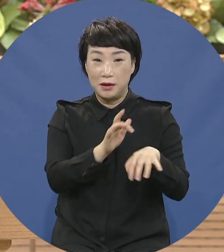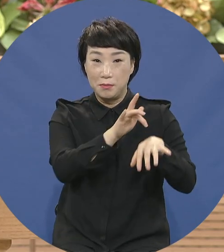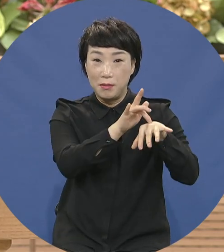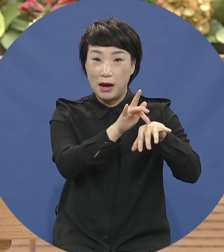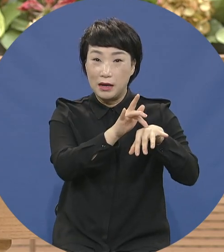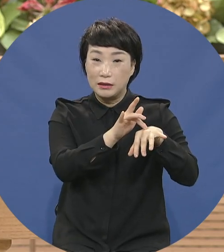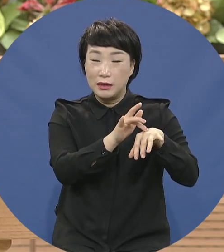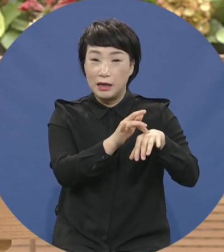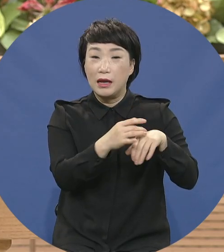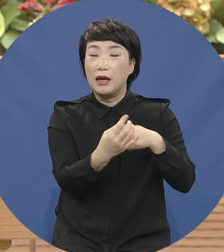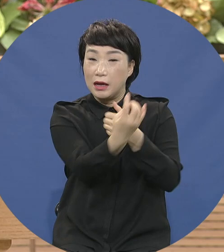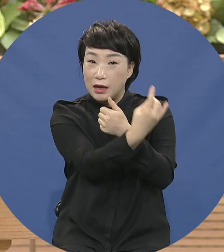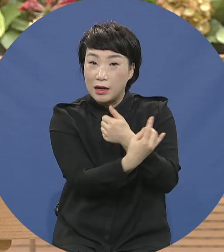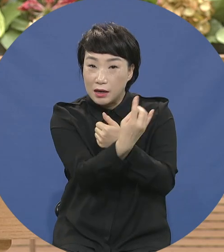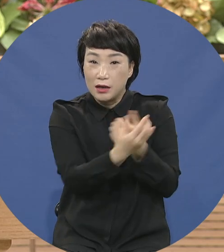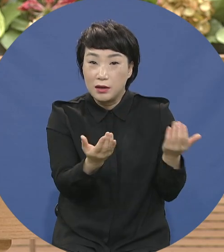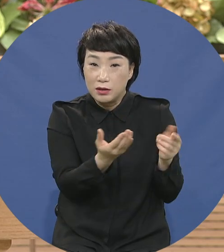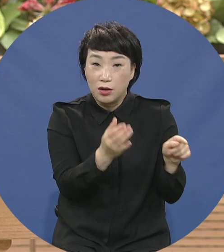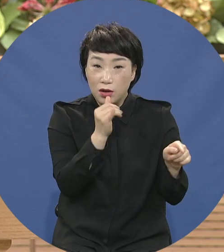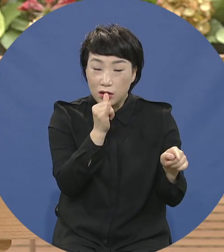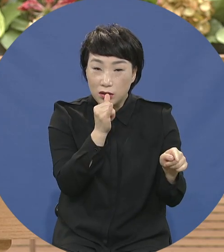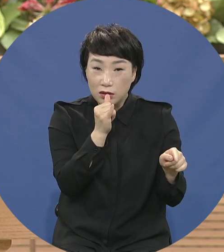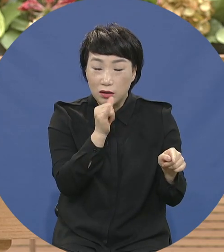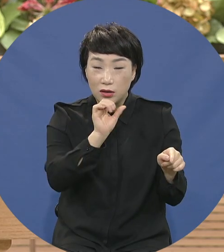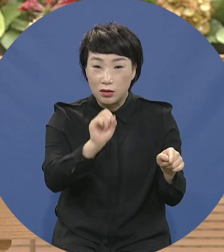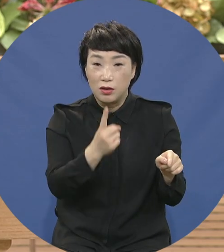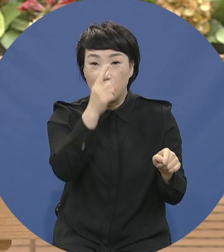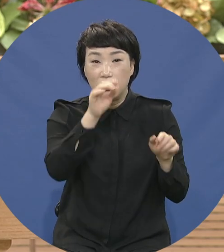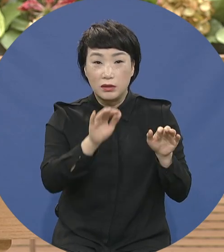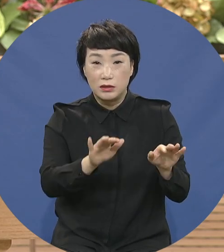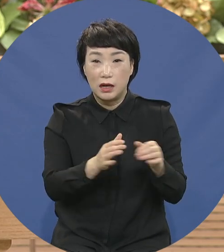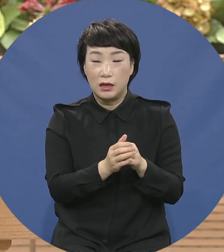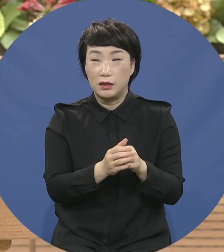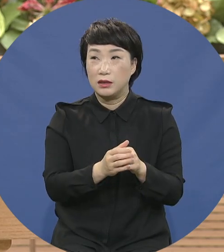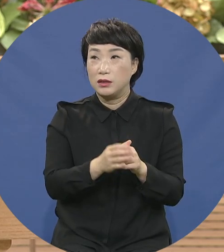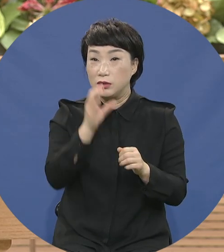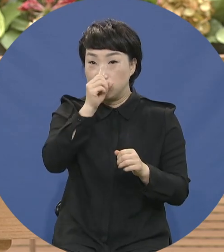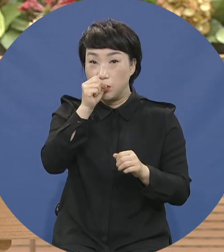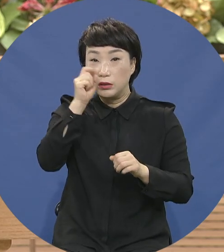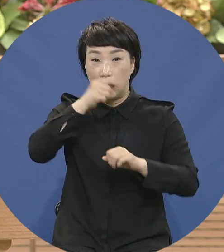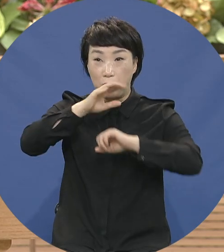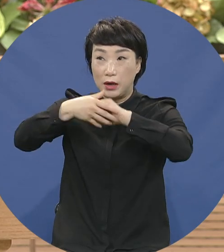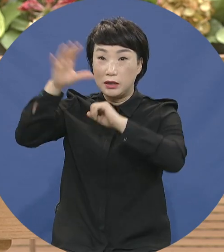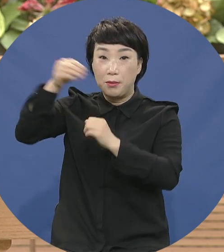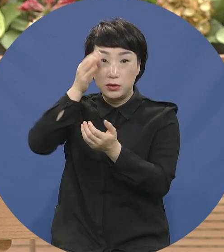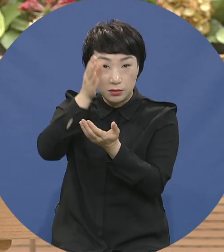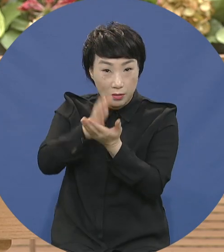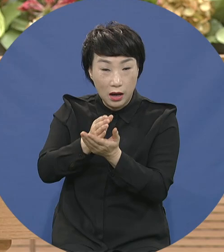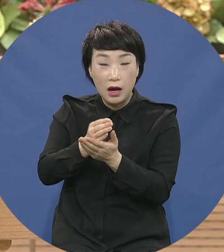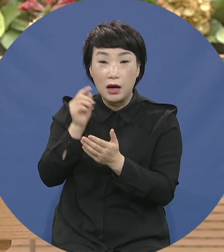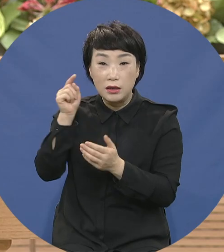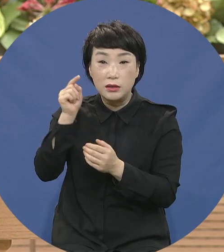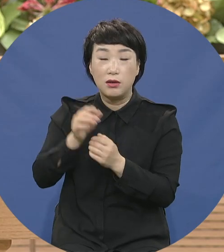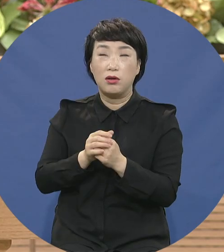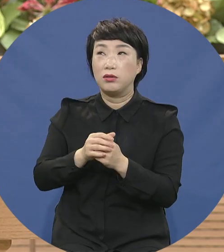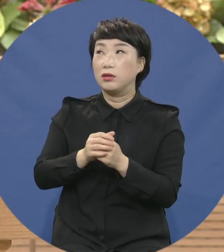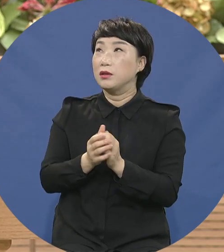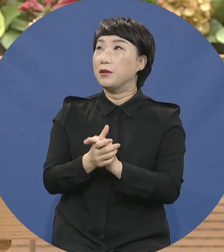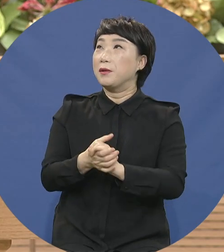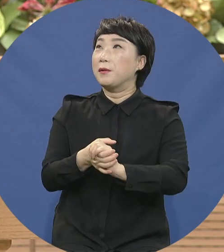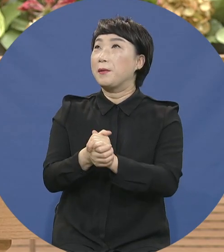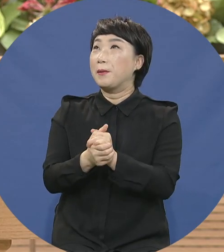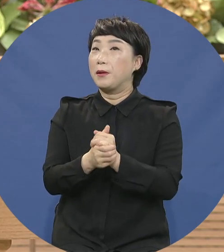마귀의 간교한 괴계에 의해서 먹지 말라 하신 선악과를